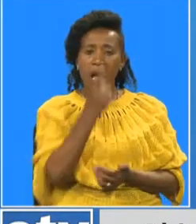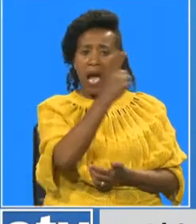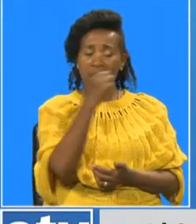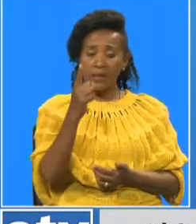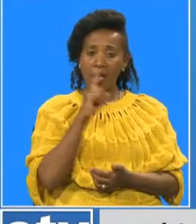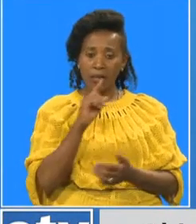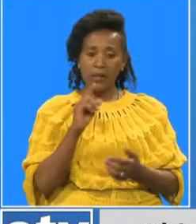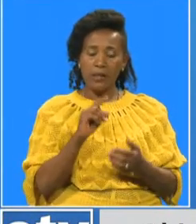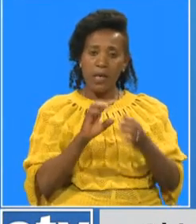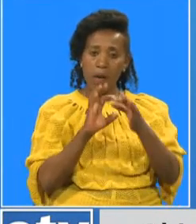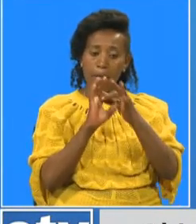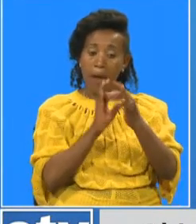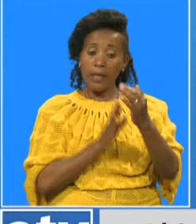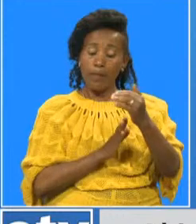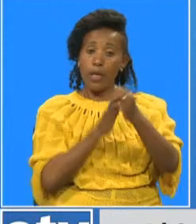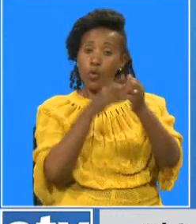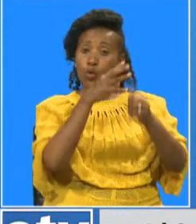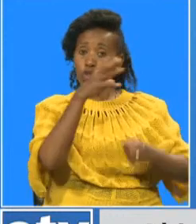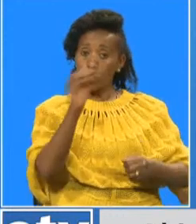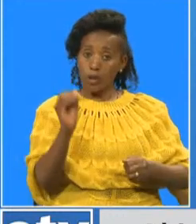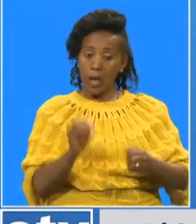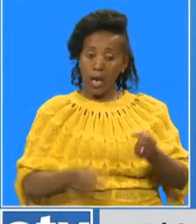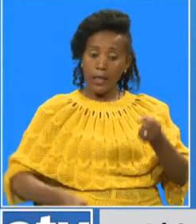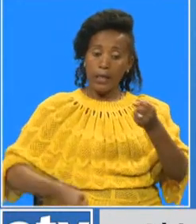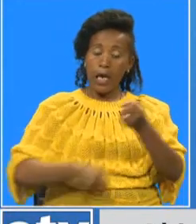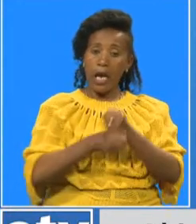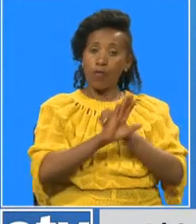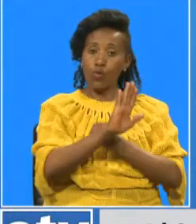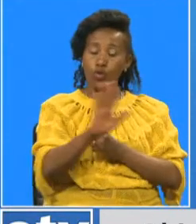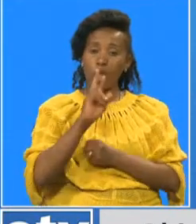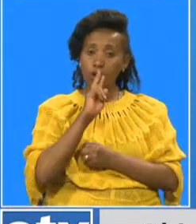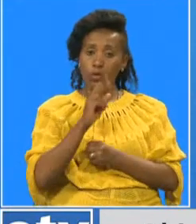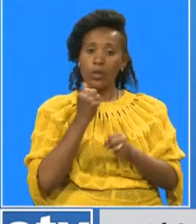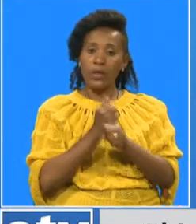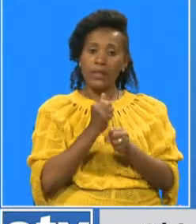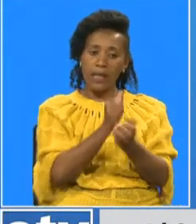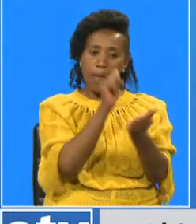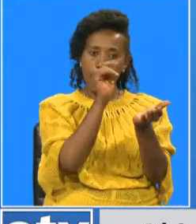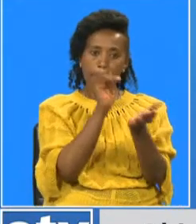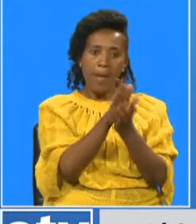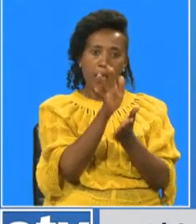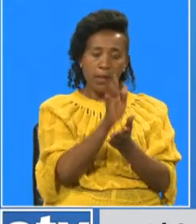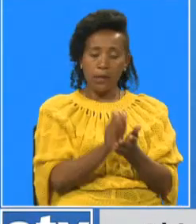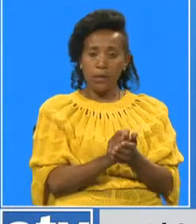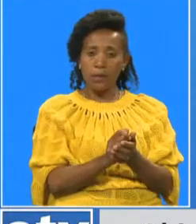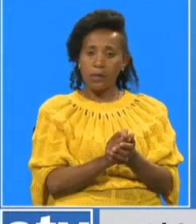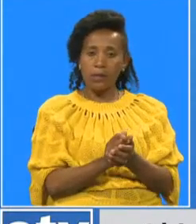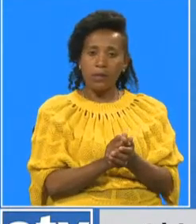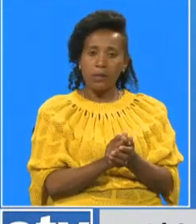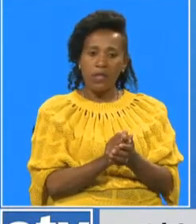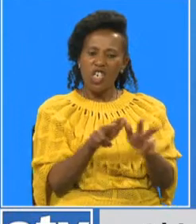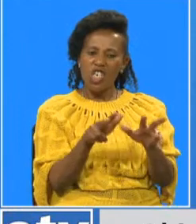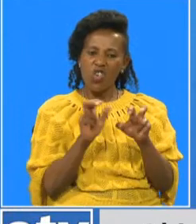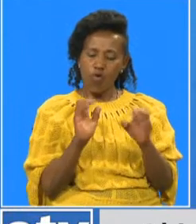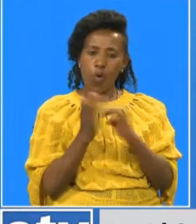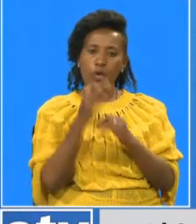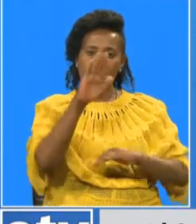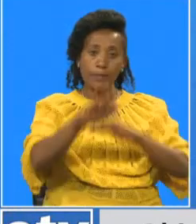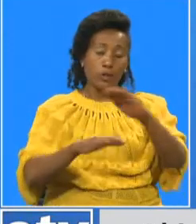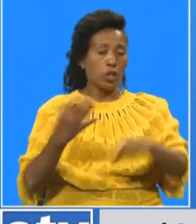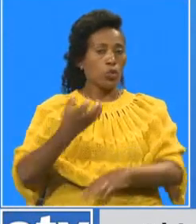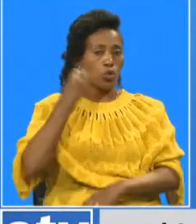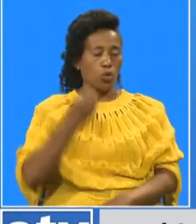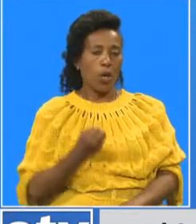አንዳንድ የማህበር መሪዎችንና ደጋፊዎቻቸውን ከስራ የማባረር ክፉ የሆነ እርምጃ